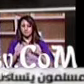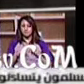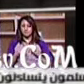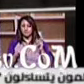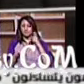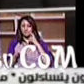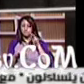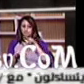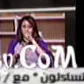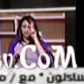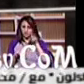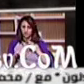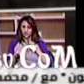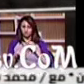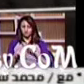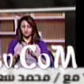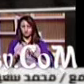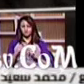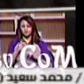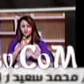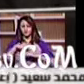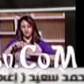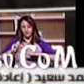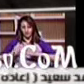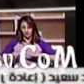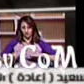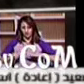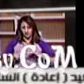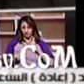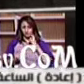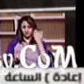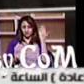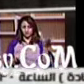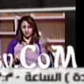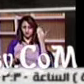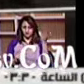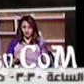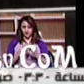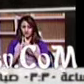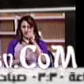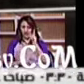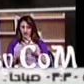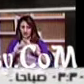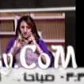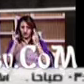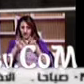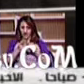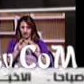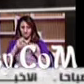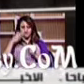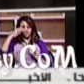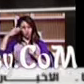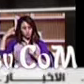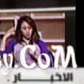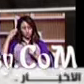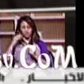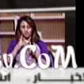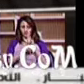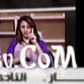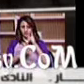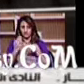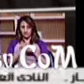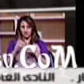النهارده النهارده نيابه الناقد قالت رايها القانوني في جميع الطعون المقدمه من النائب العام المستشار عبد المجيد محمود النائب العام السابق عن